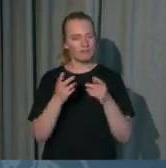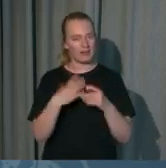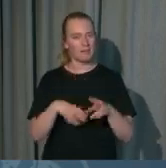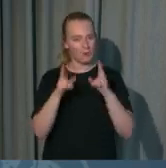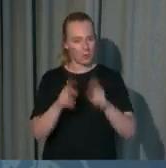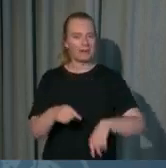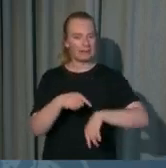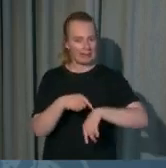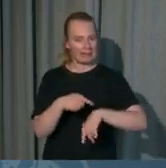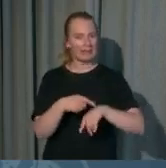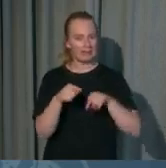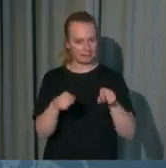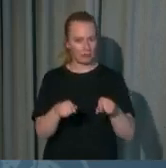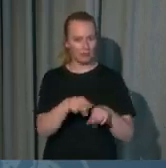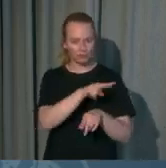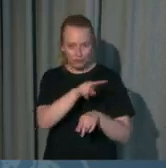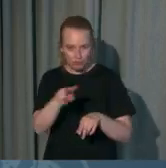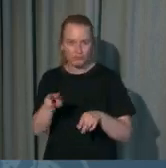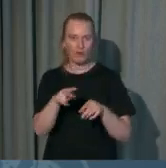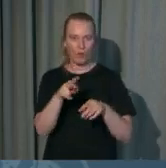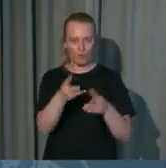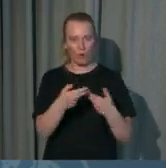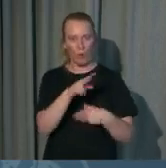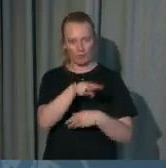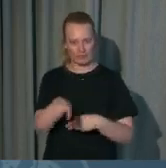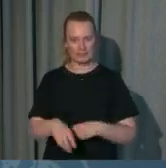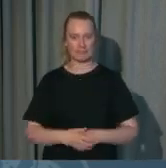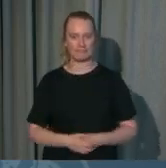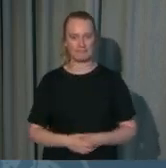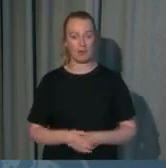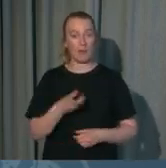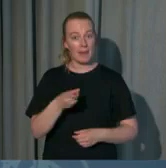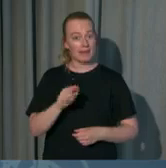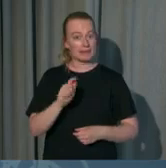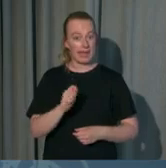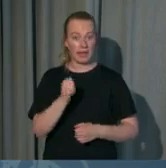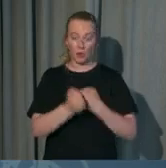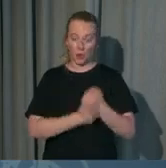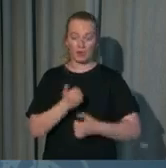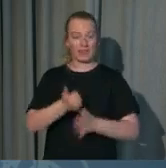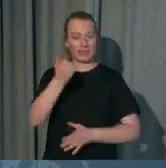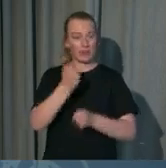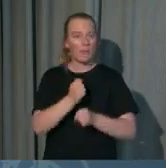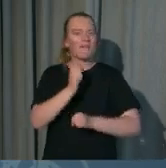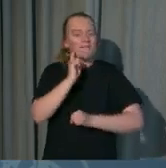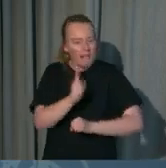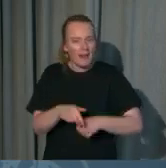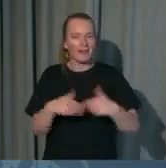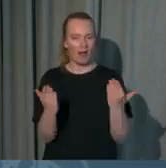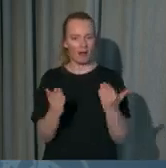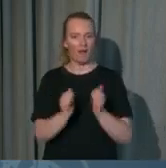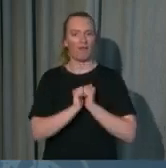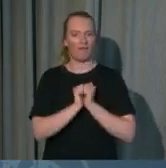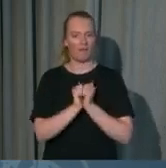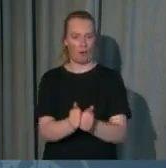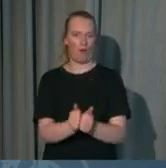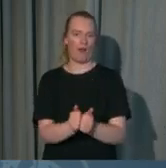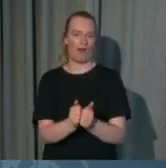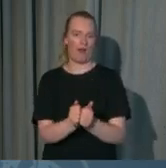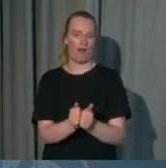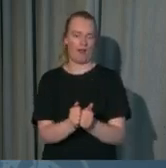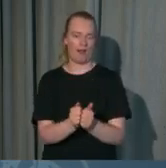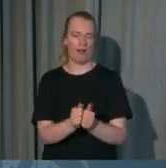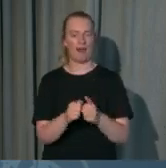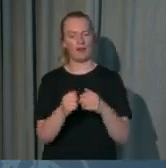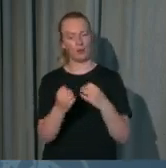gjør PST en viktig jobb hver eneste dag for å følge med på trusselbildet i